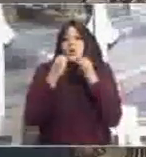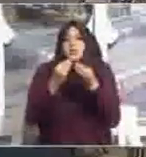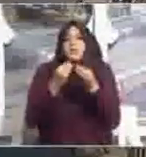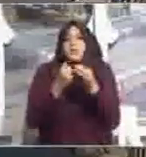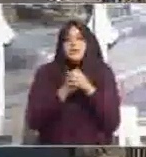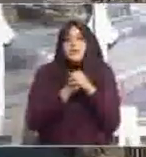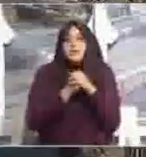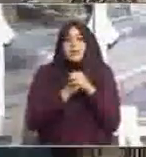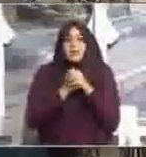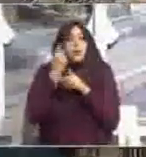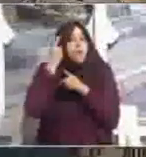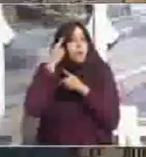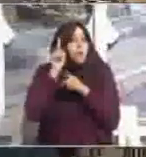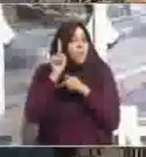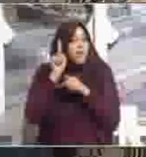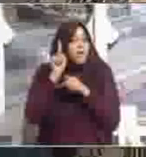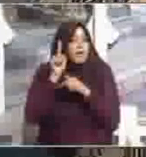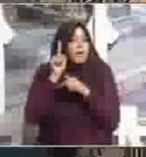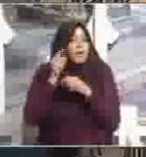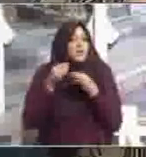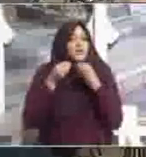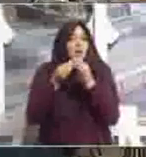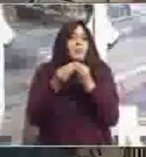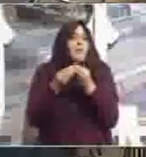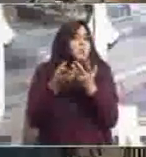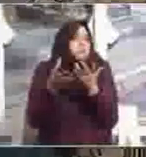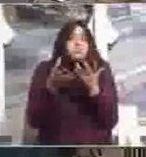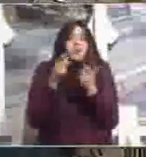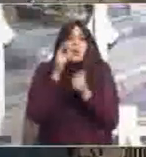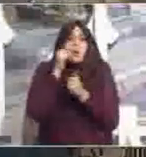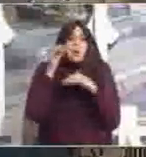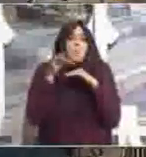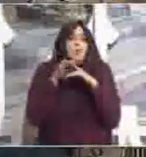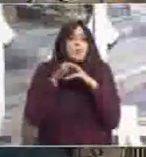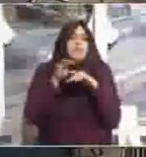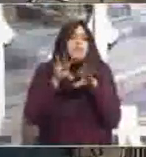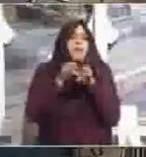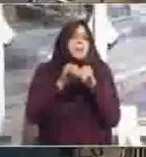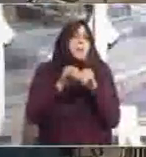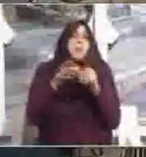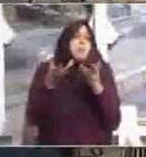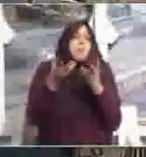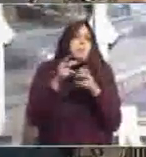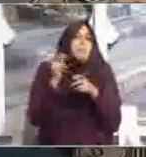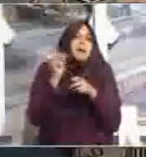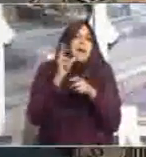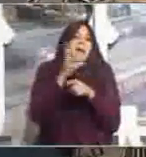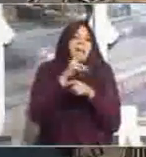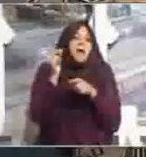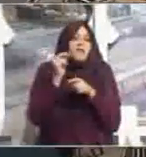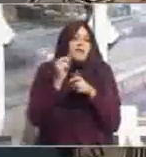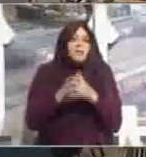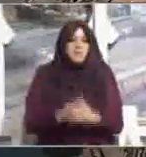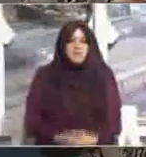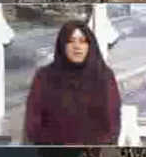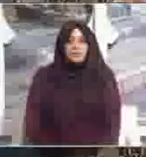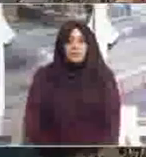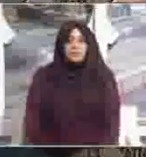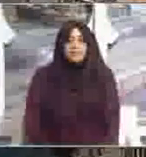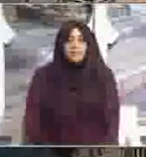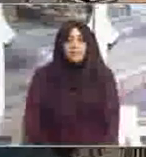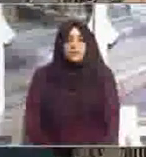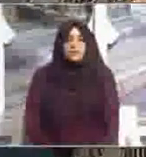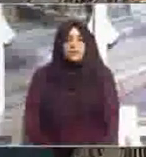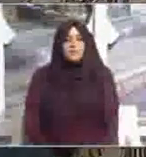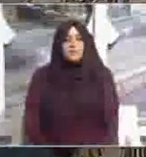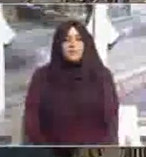حتى باش يهين يعني عظمة الأسرة ويفككها. صح. فلذلك المرأة